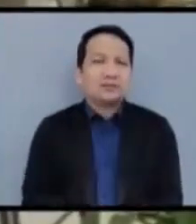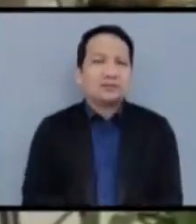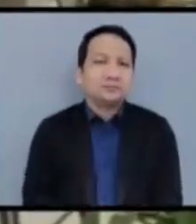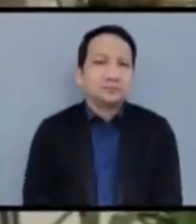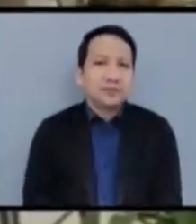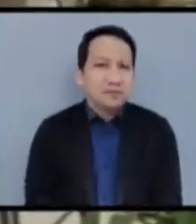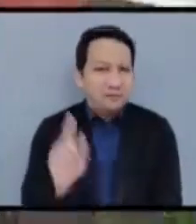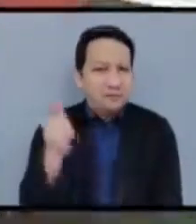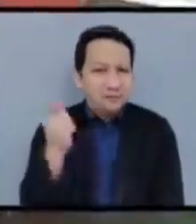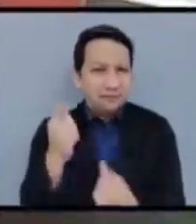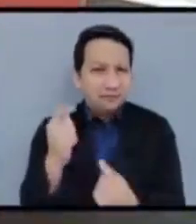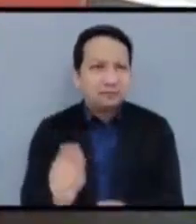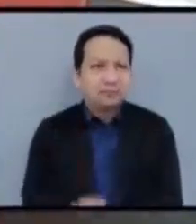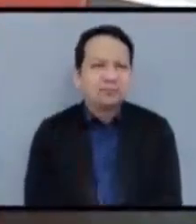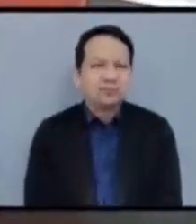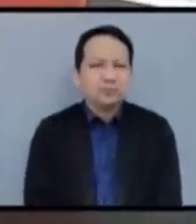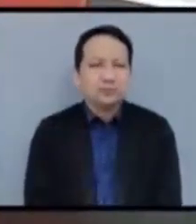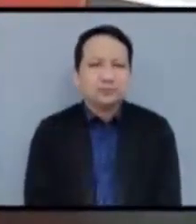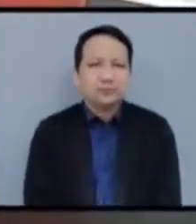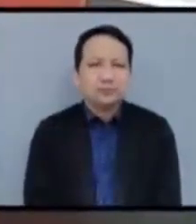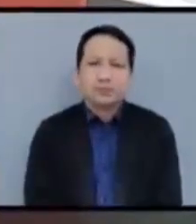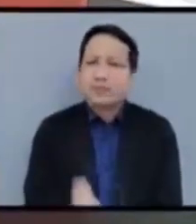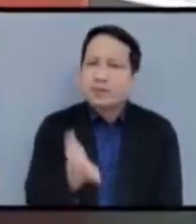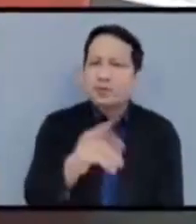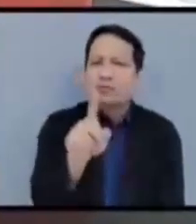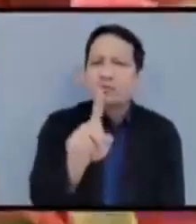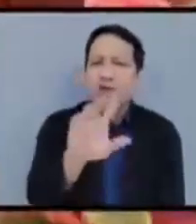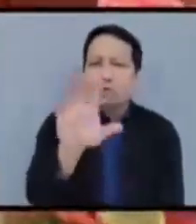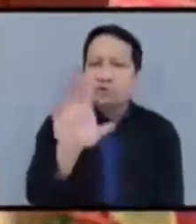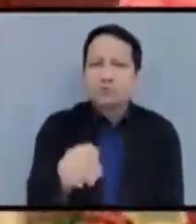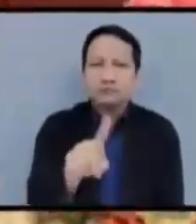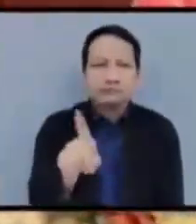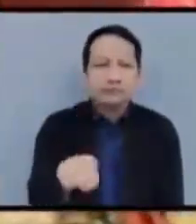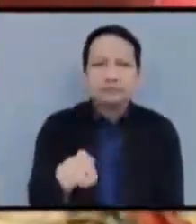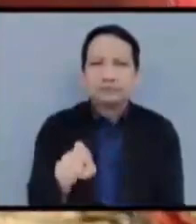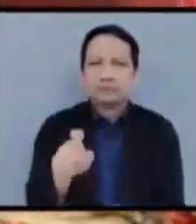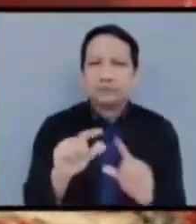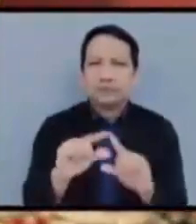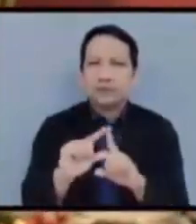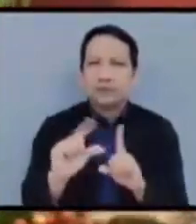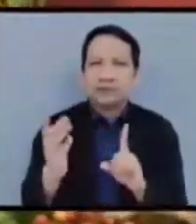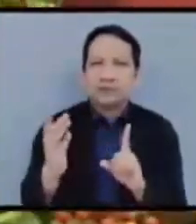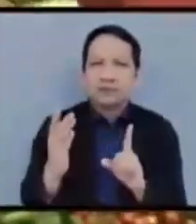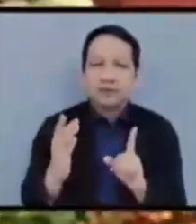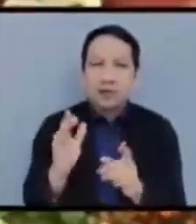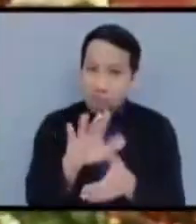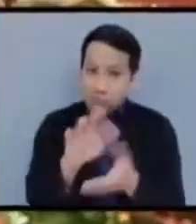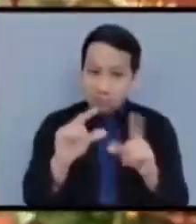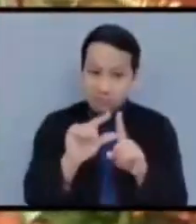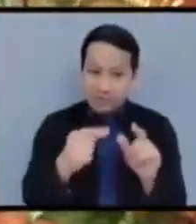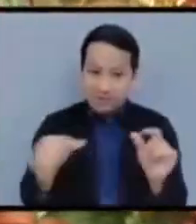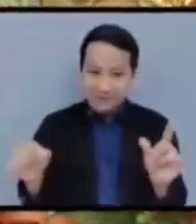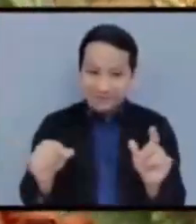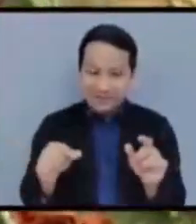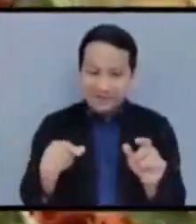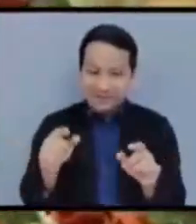Yeah, ano yung favorite literary works ni Shakespeare na na paborito mo?